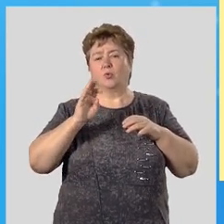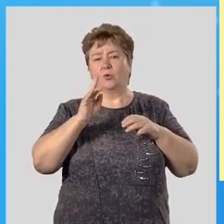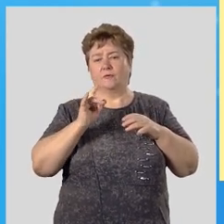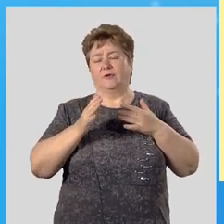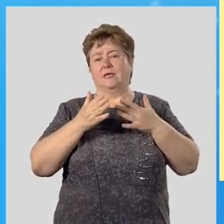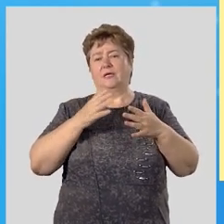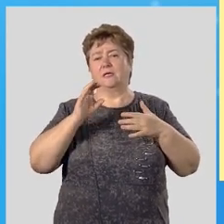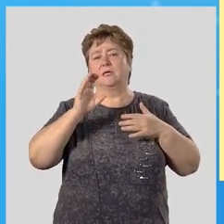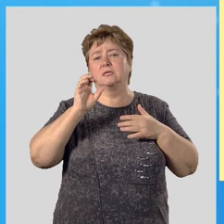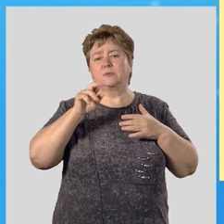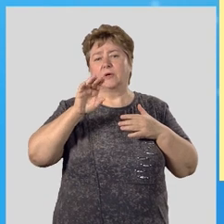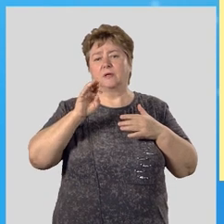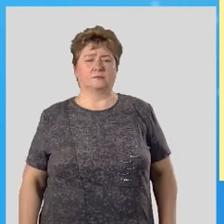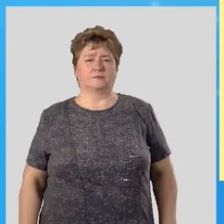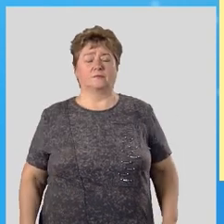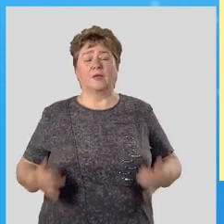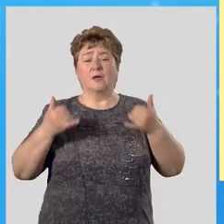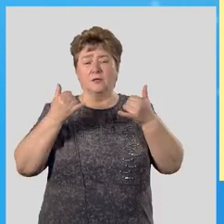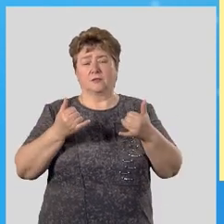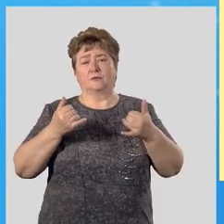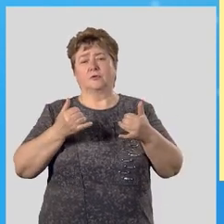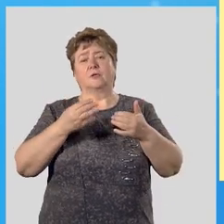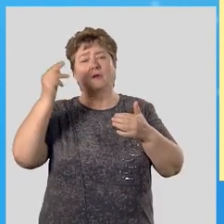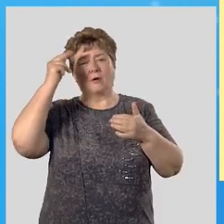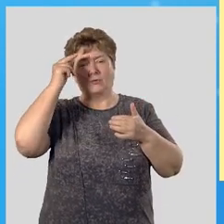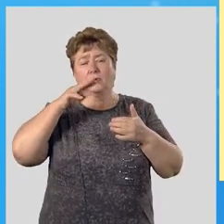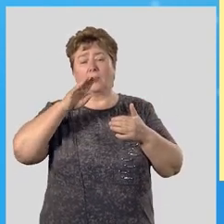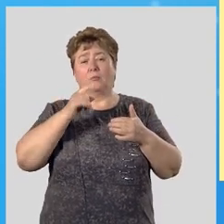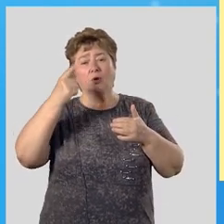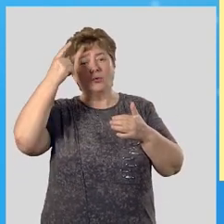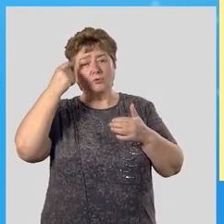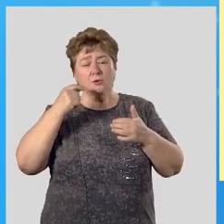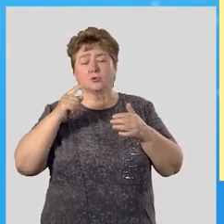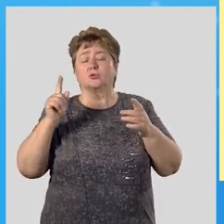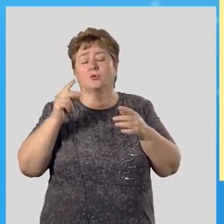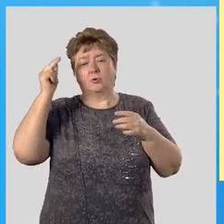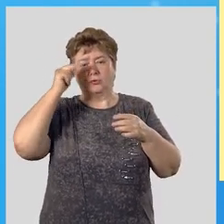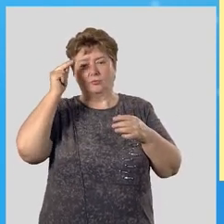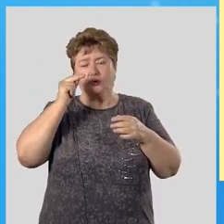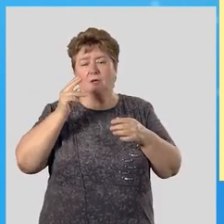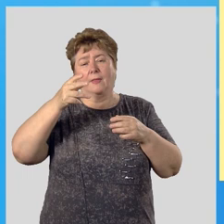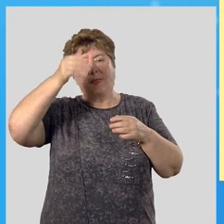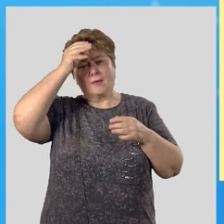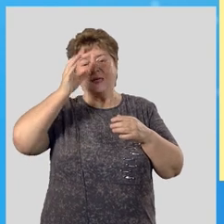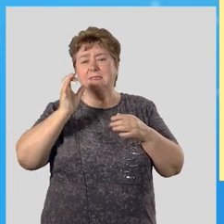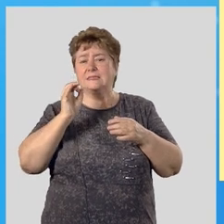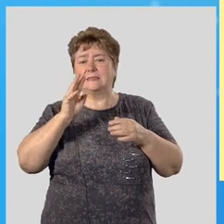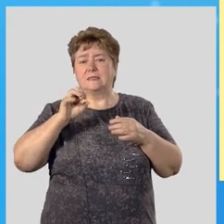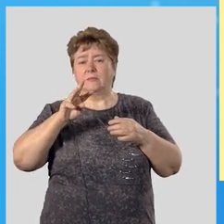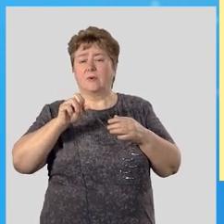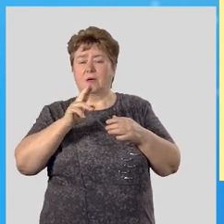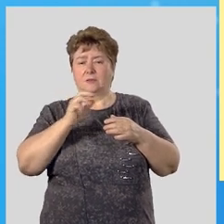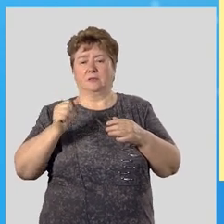или споровики. Сегодня на уроке мы узнаем, что изучает наука